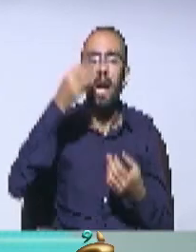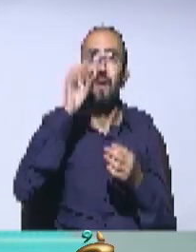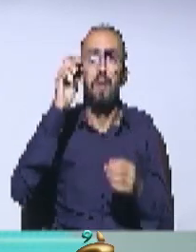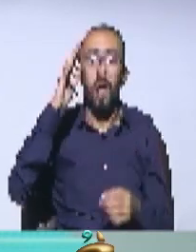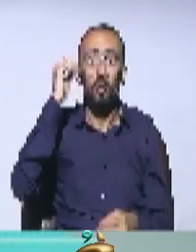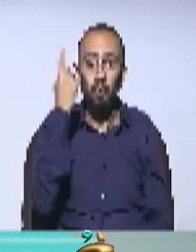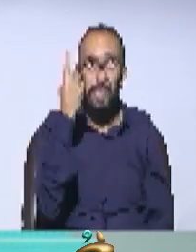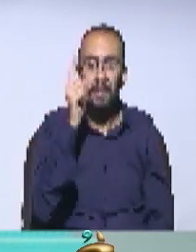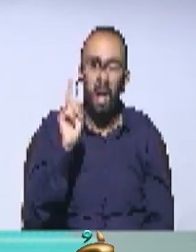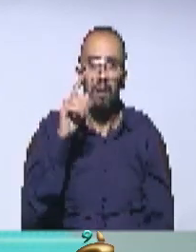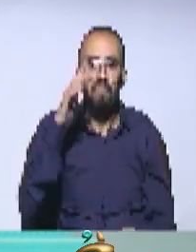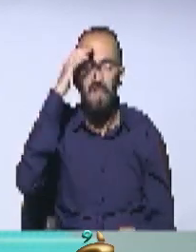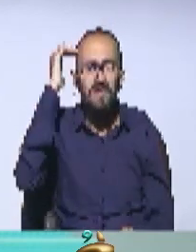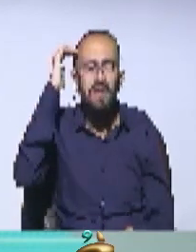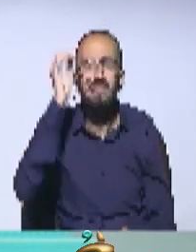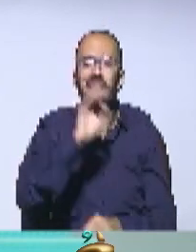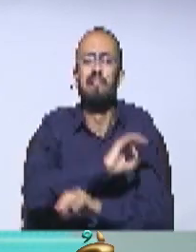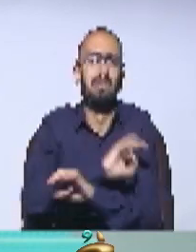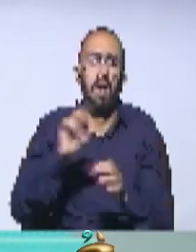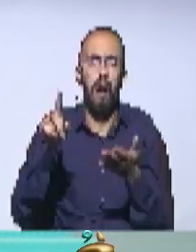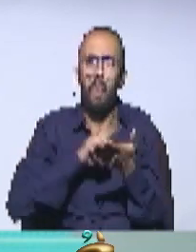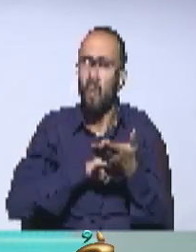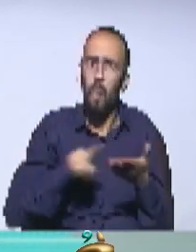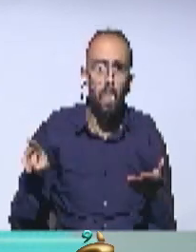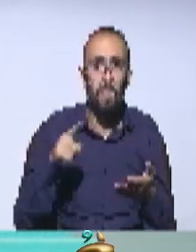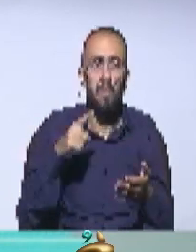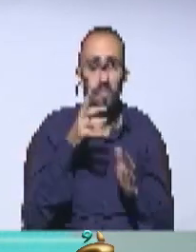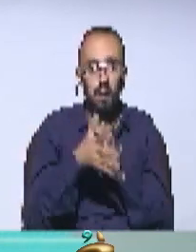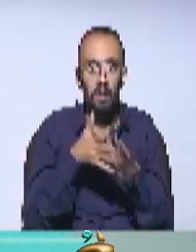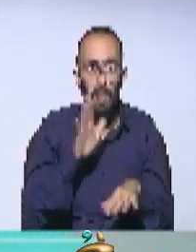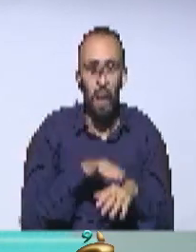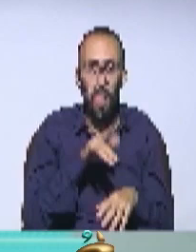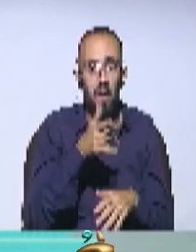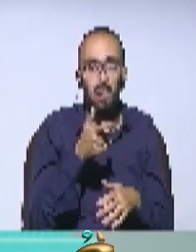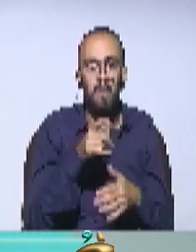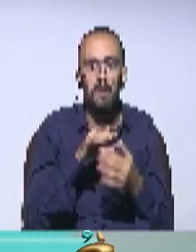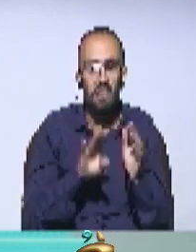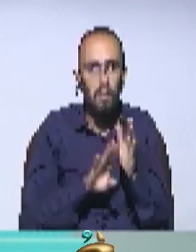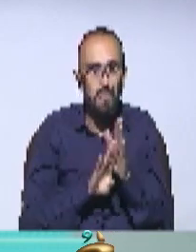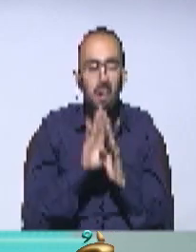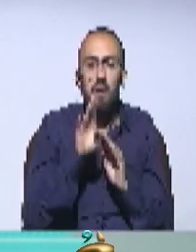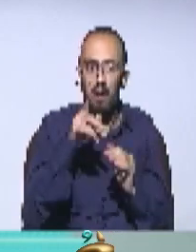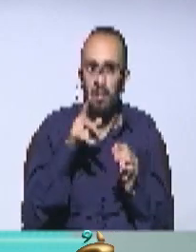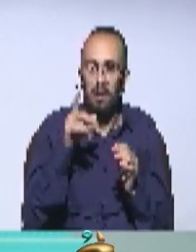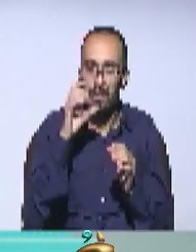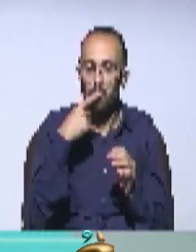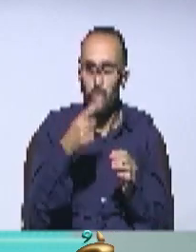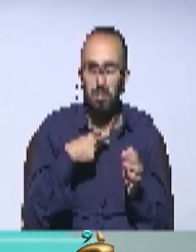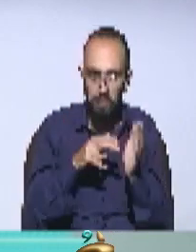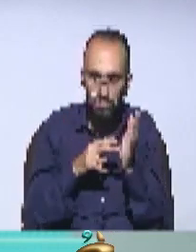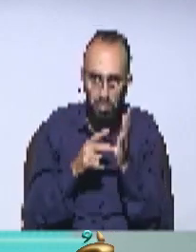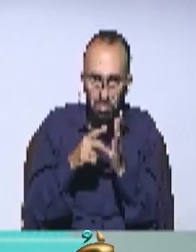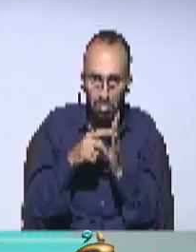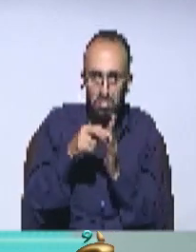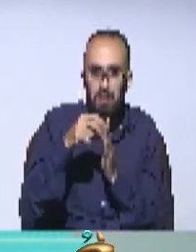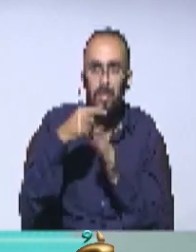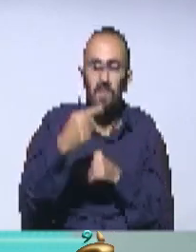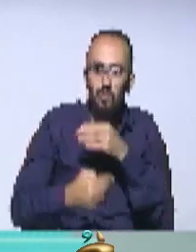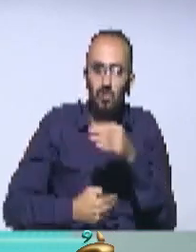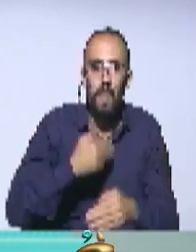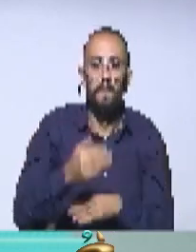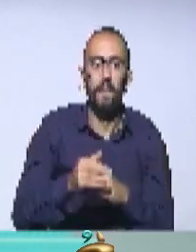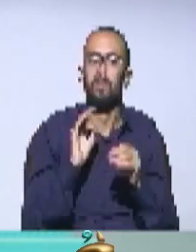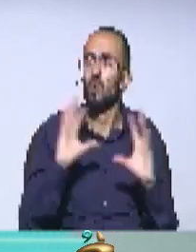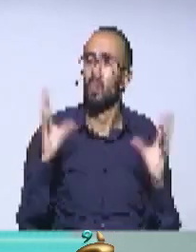وحان الوقت لأن نطوي هذه الصفحة، وأنا أظن أن الدولة المصرية تمضي قدما في طي هذه الصفحة الآن.